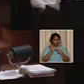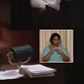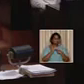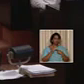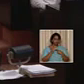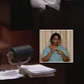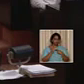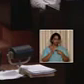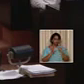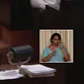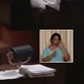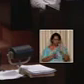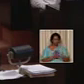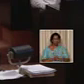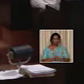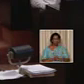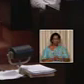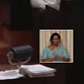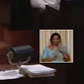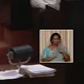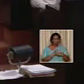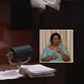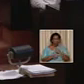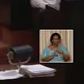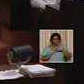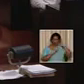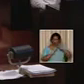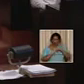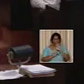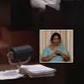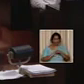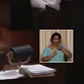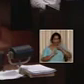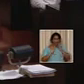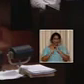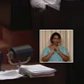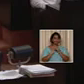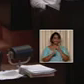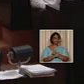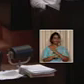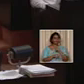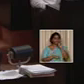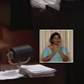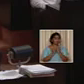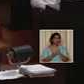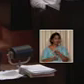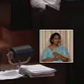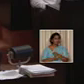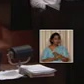කිරීම බලාපොරොත්තු වෙනවා. මෙරට රජයේ විශ්වවිද්‍යාල සඳහා අනුමත විශ්වවිද්‍යාල ආචාර්යවරු සංඛ්‍යාව